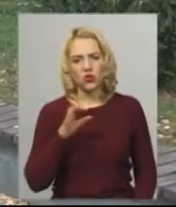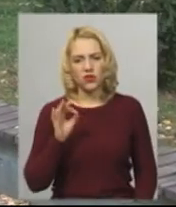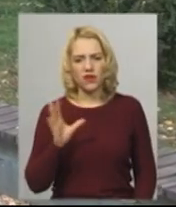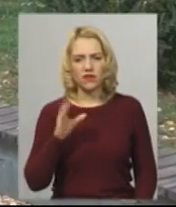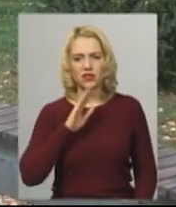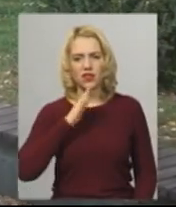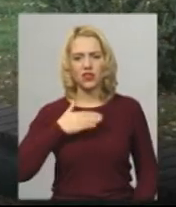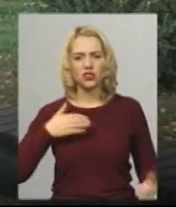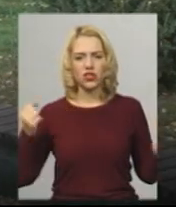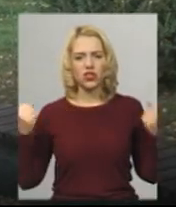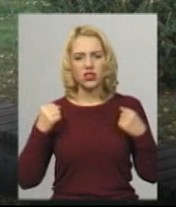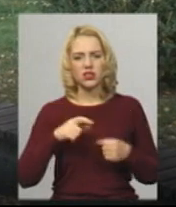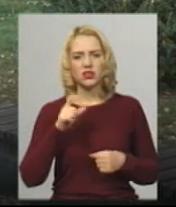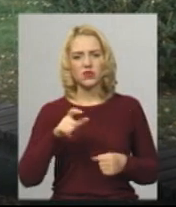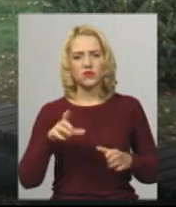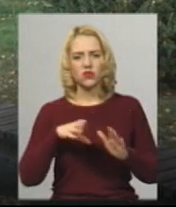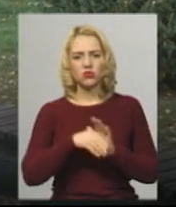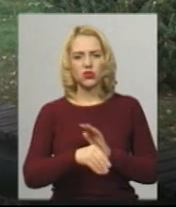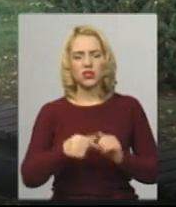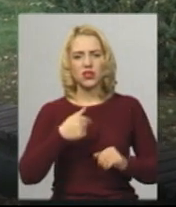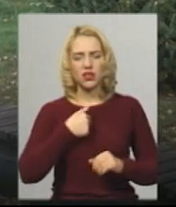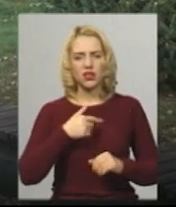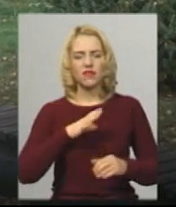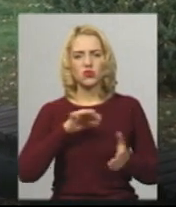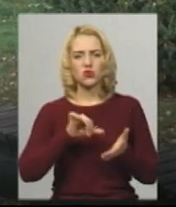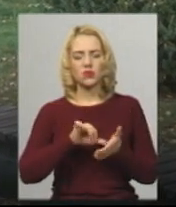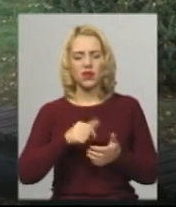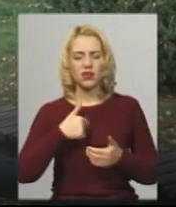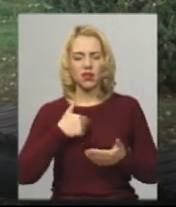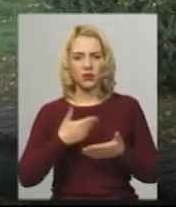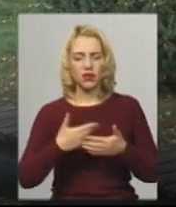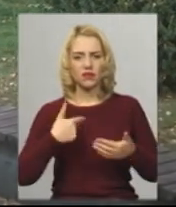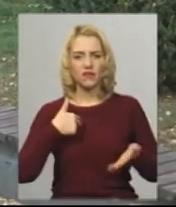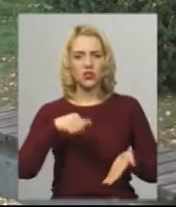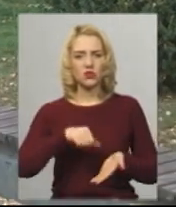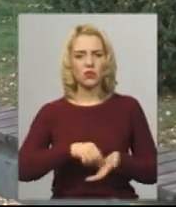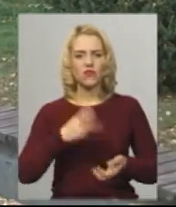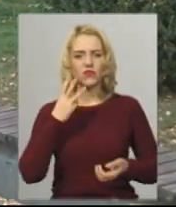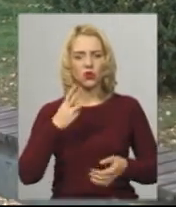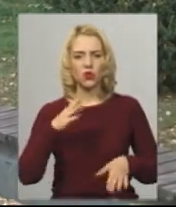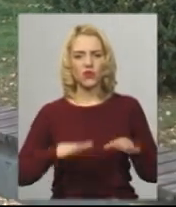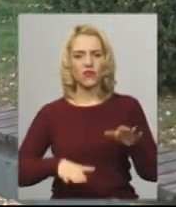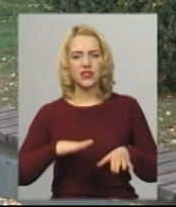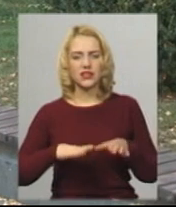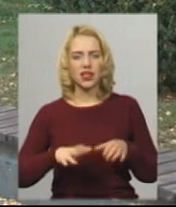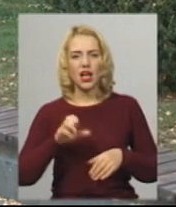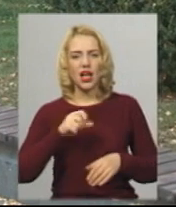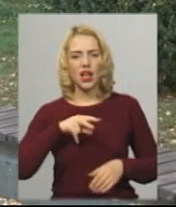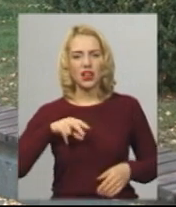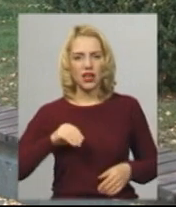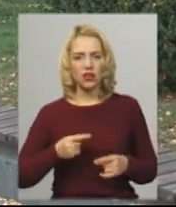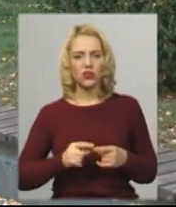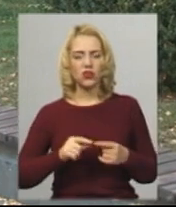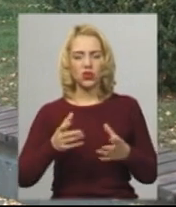наші спортсмени, і в тому числі я виступали, я, наприклад, виступав в 3 версіях, але